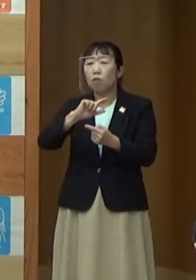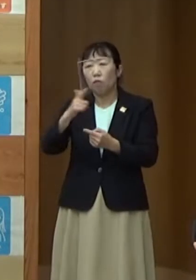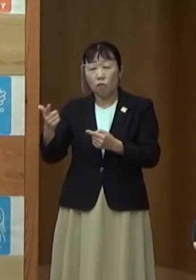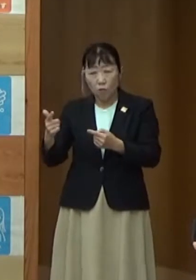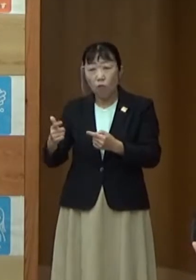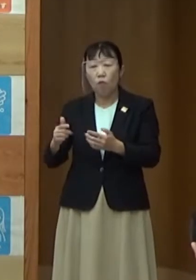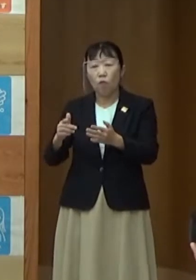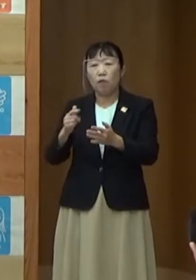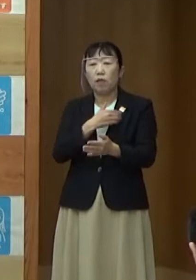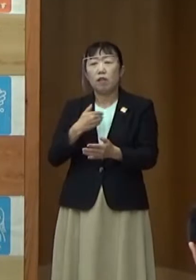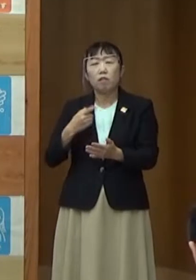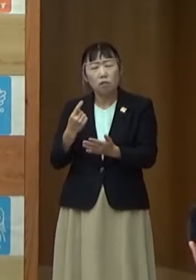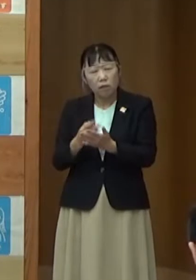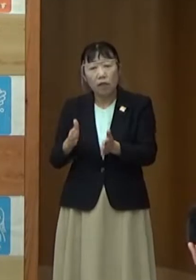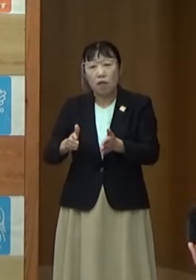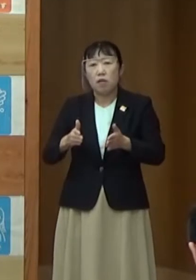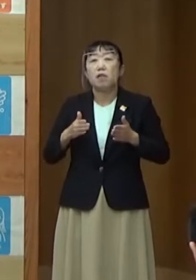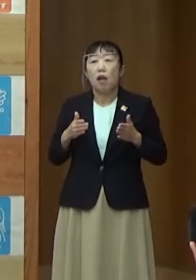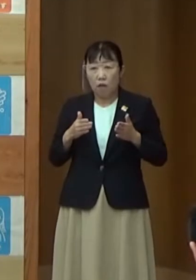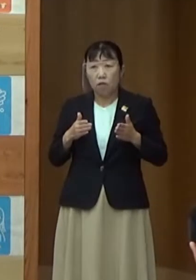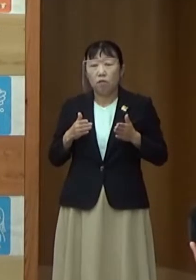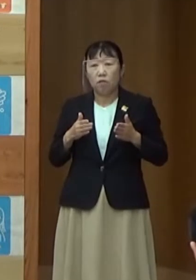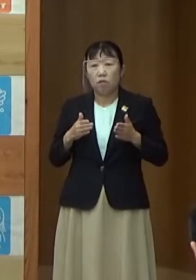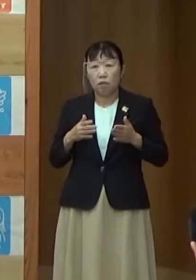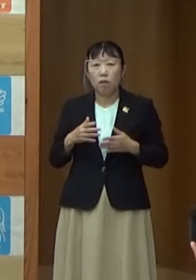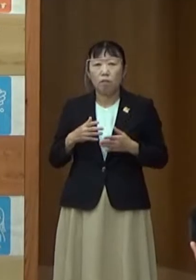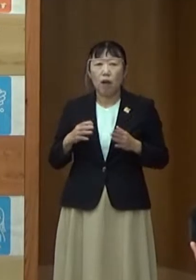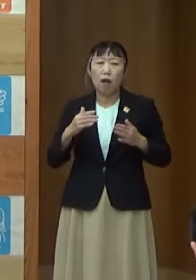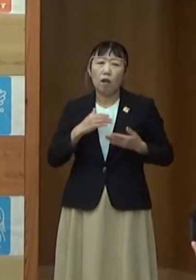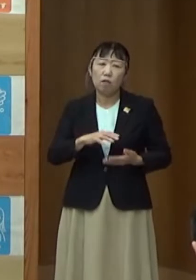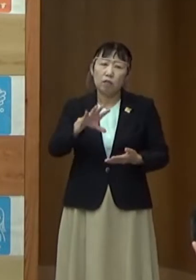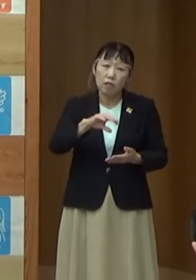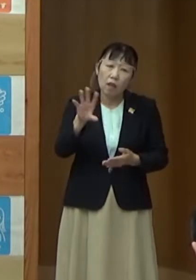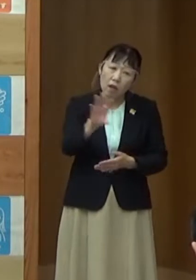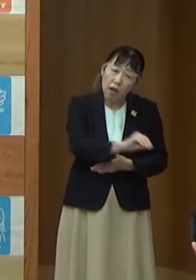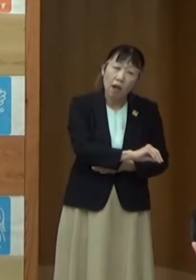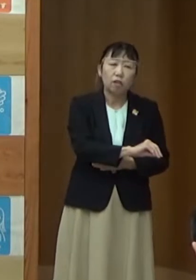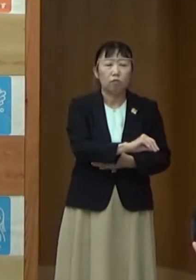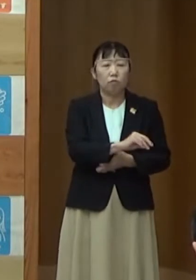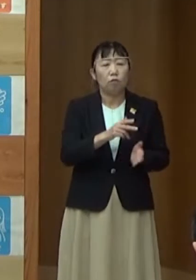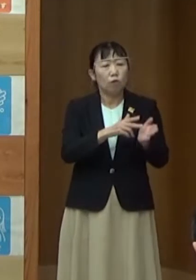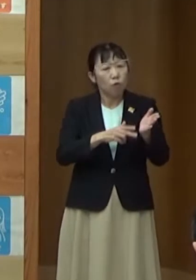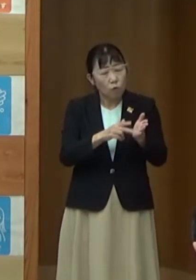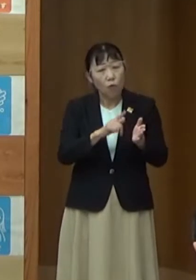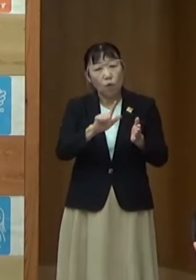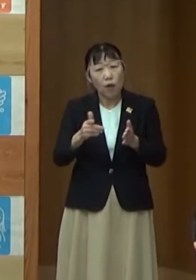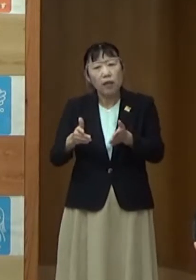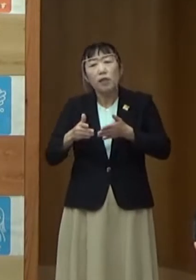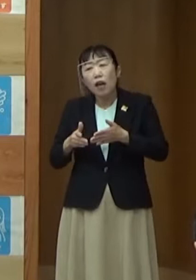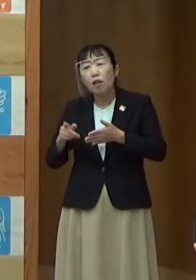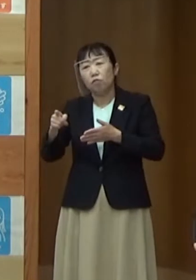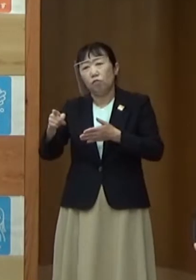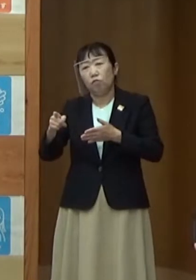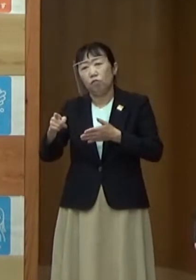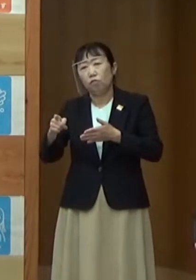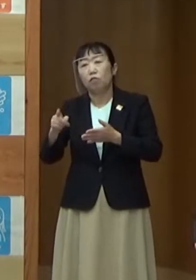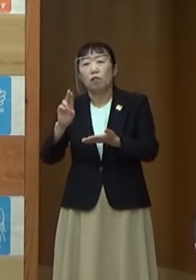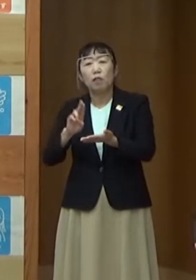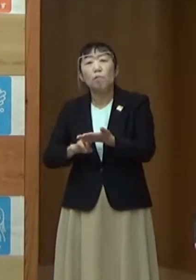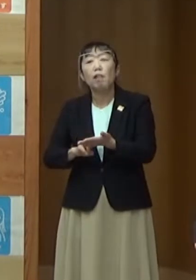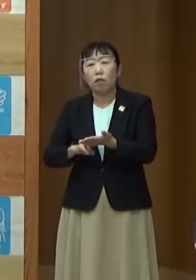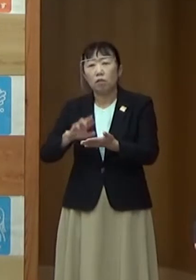えるということになってます。帰省旅行、などですね、ですから、やむを得ない場